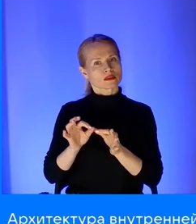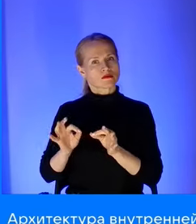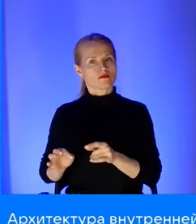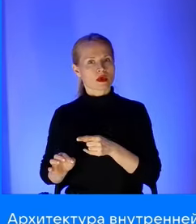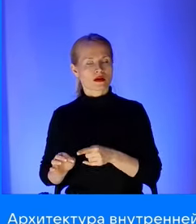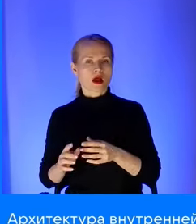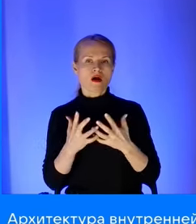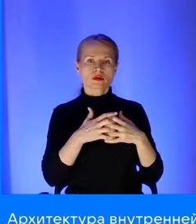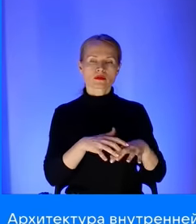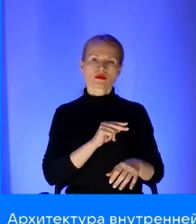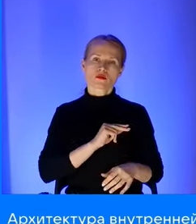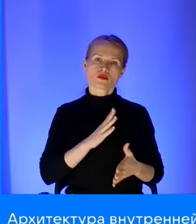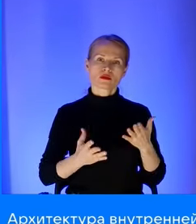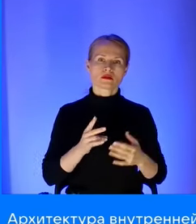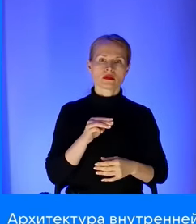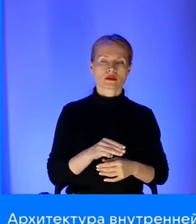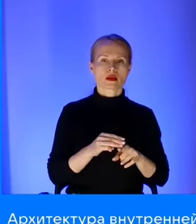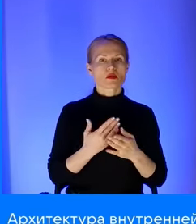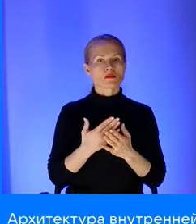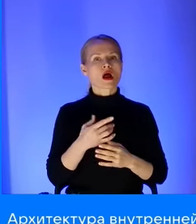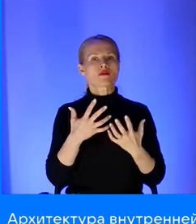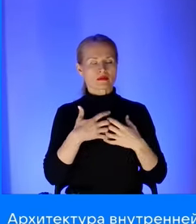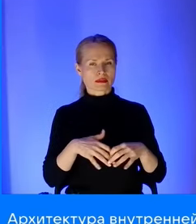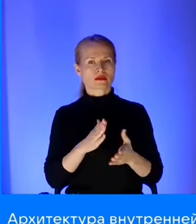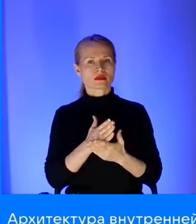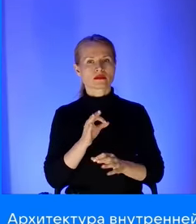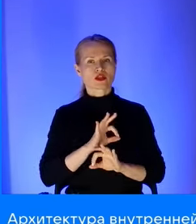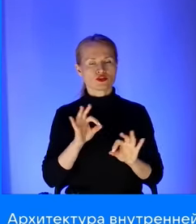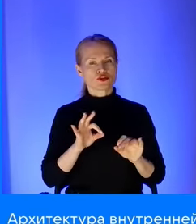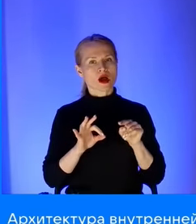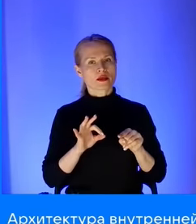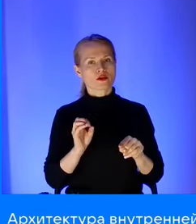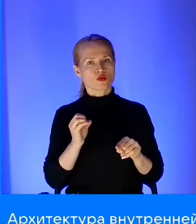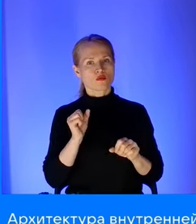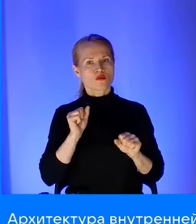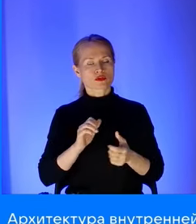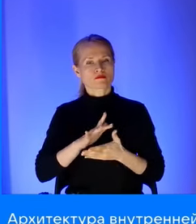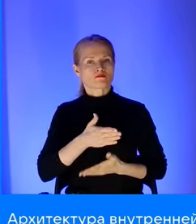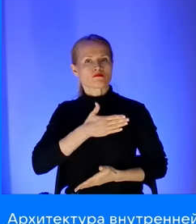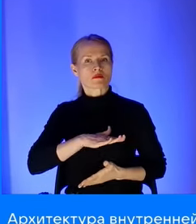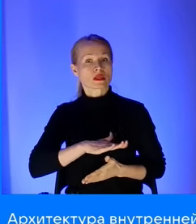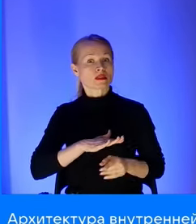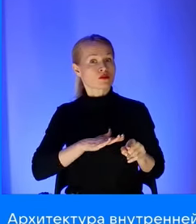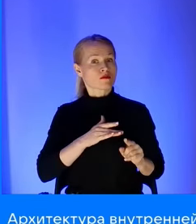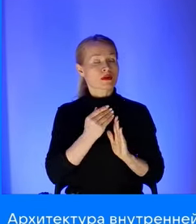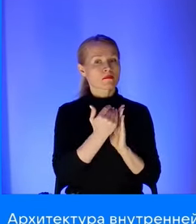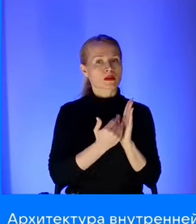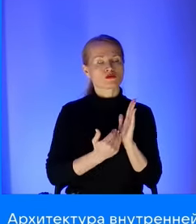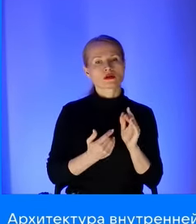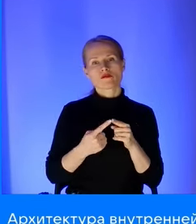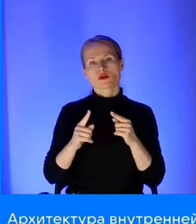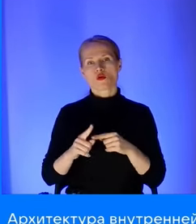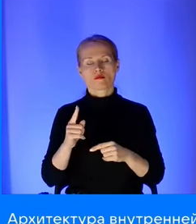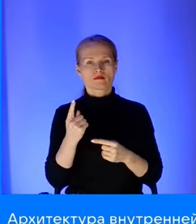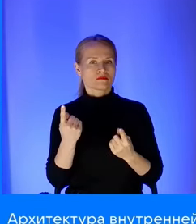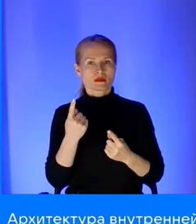автоматизация Можно ли эту автоматизацию применить в каком-то там другом предположим то есть дата-центре да